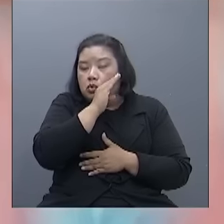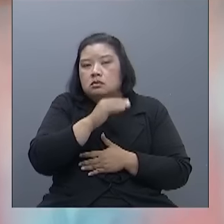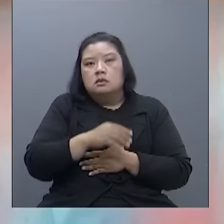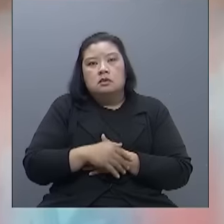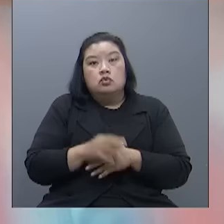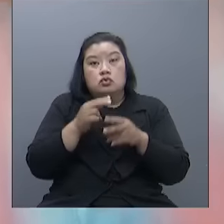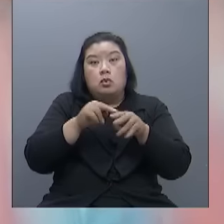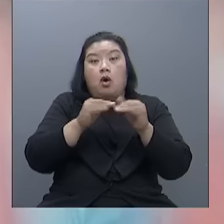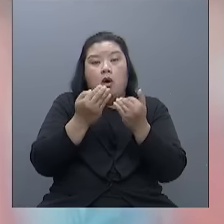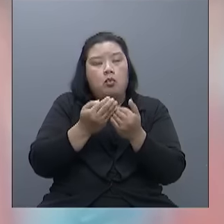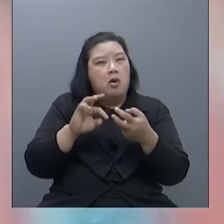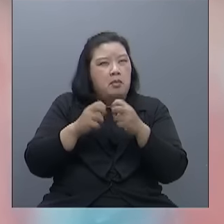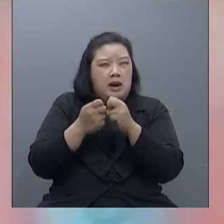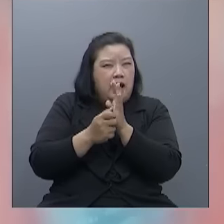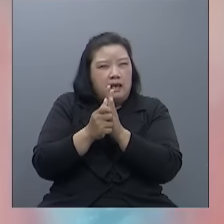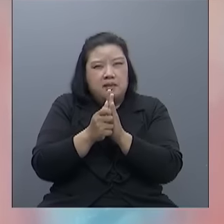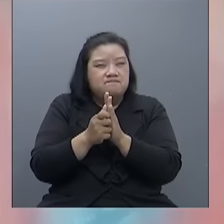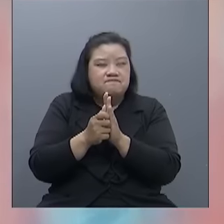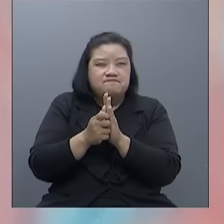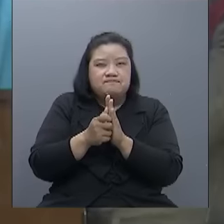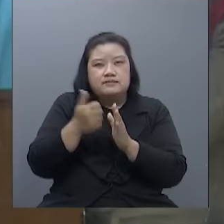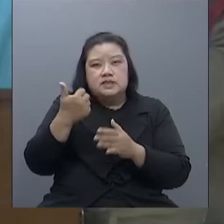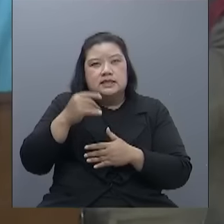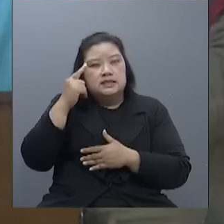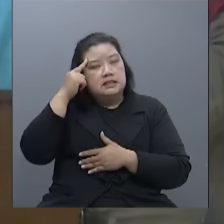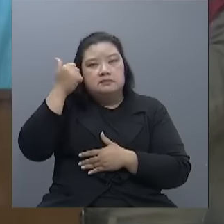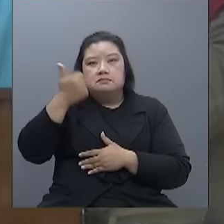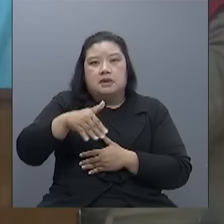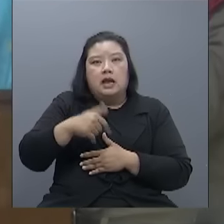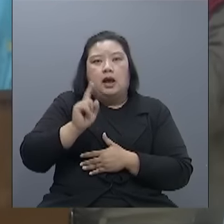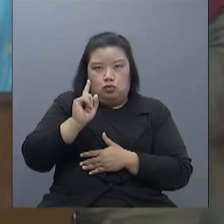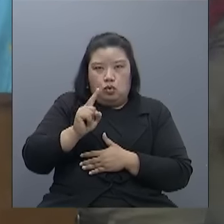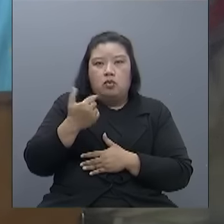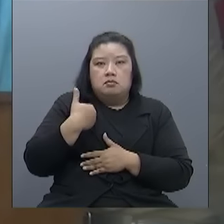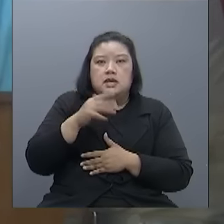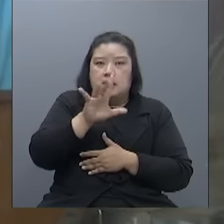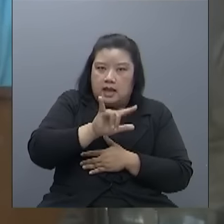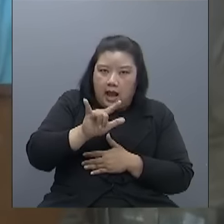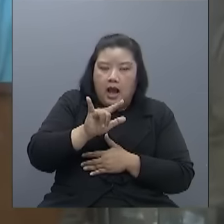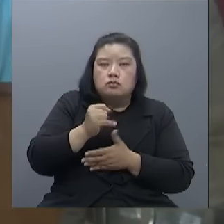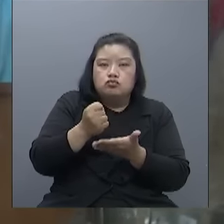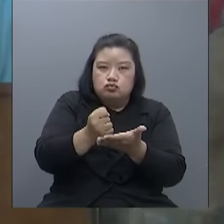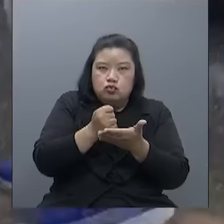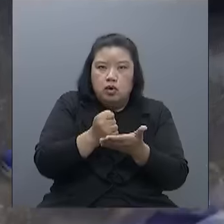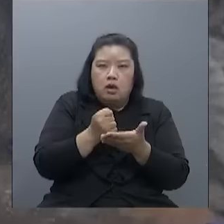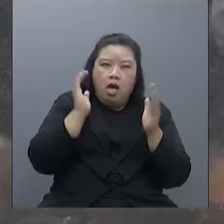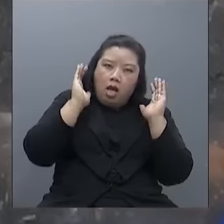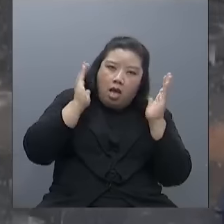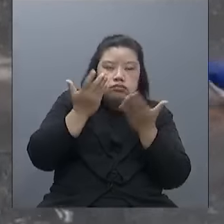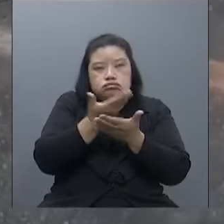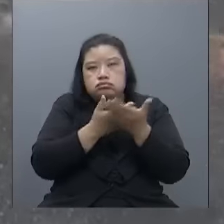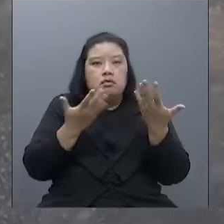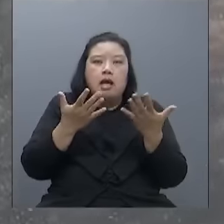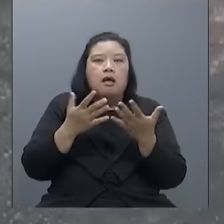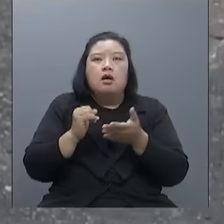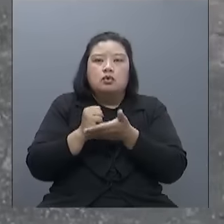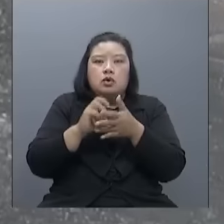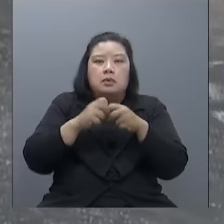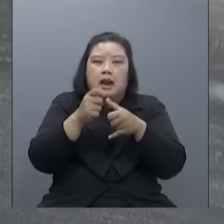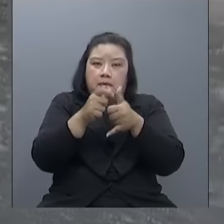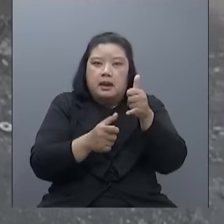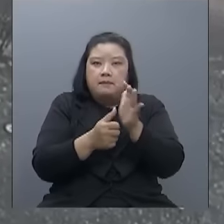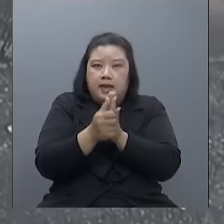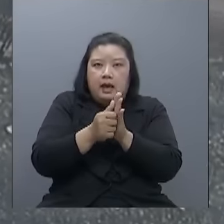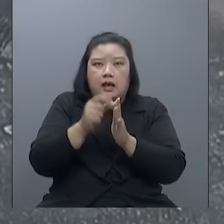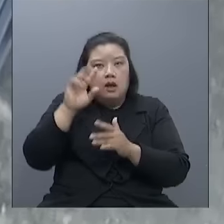นในครอบครัวนะคะก็จะทำให้ไม่สามารถแก้ได้จึงควรจะให้ญาตินะคะร่วมกันแก้ปัญหาค่ะเพราะว่าที่ผ่านมาครอบครัวที่เกิดเ